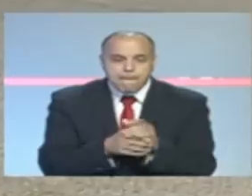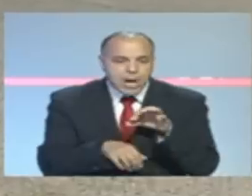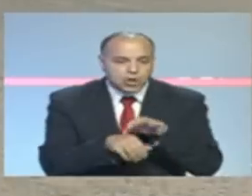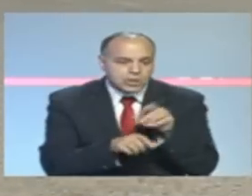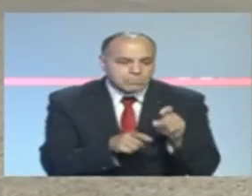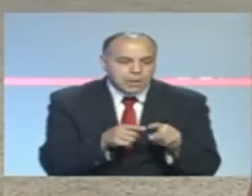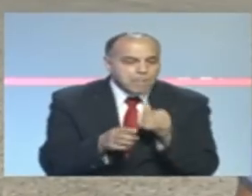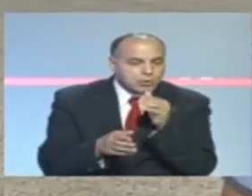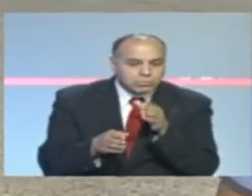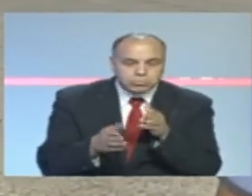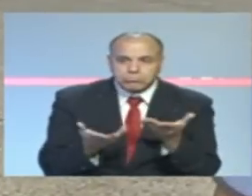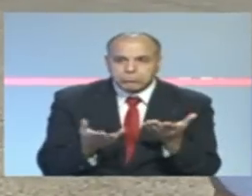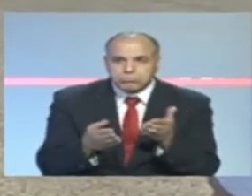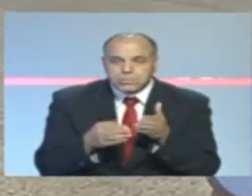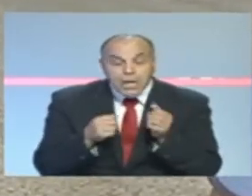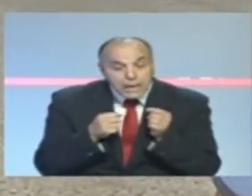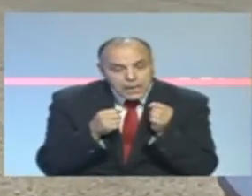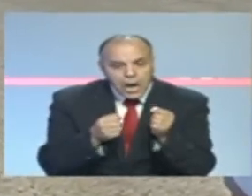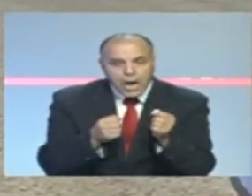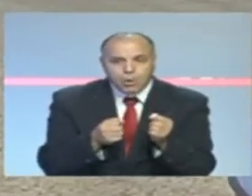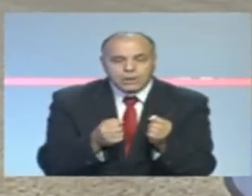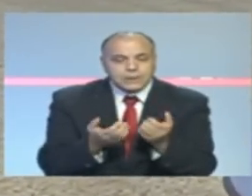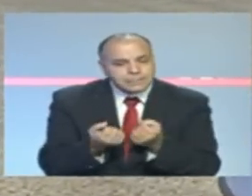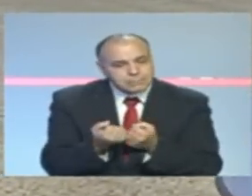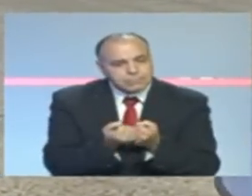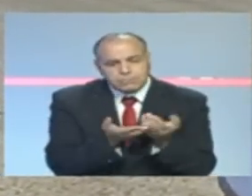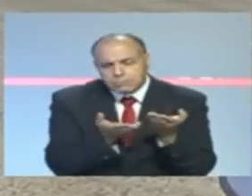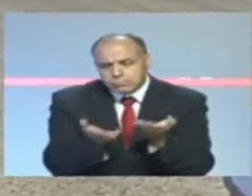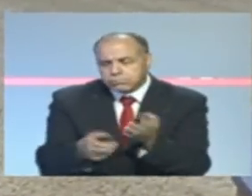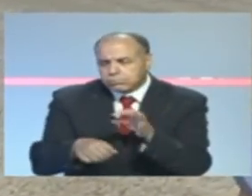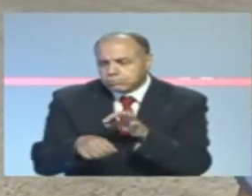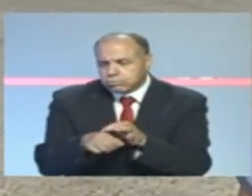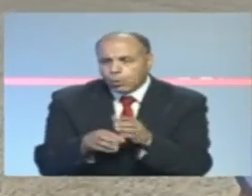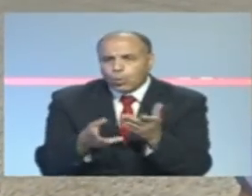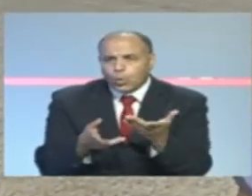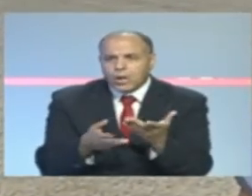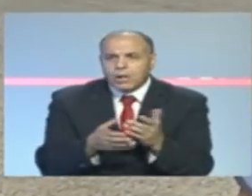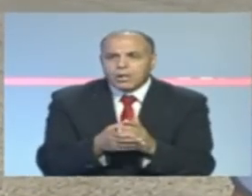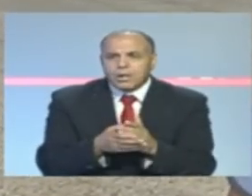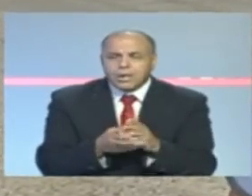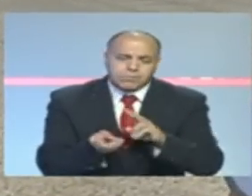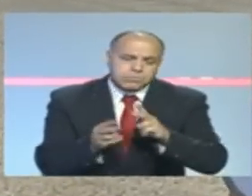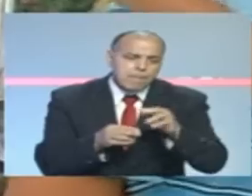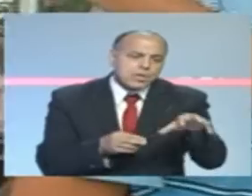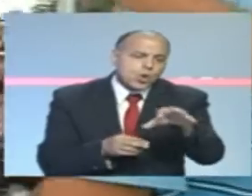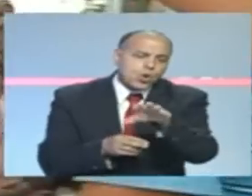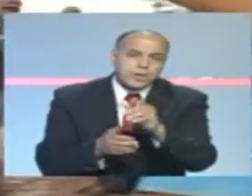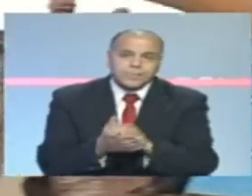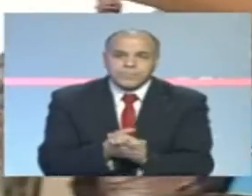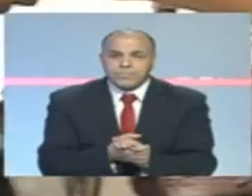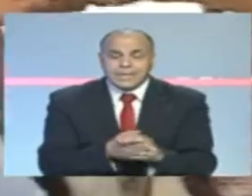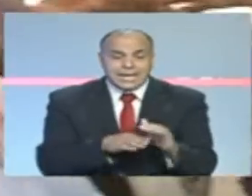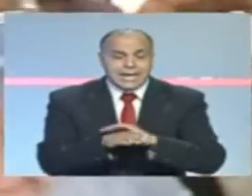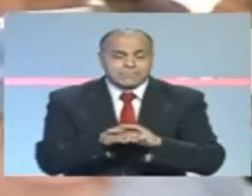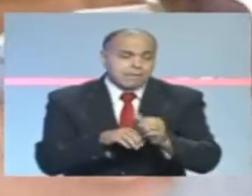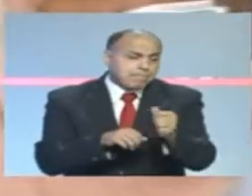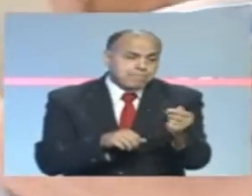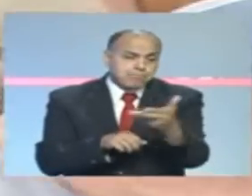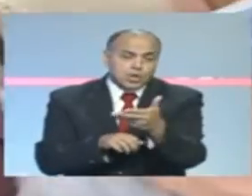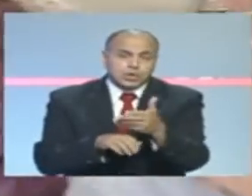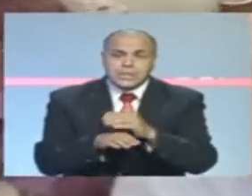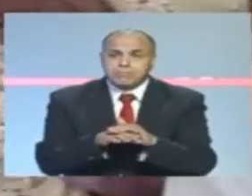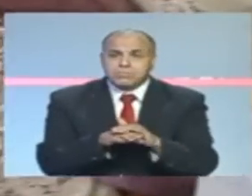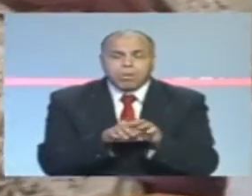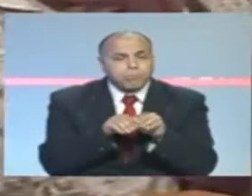مجموعه حتى انه نحاول ان حامل مكسيموم والحكومه اسباب العديده كانت